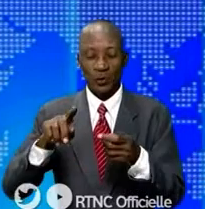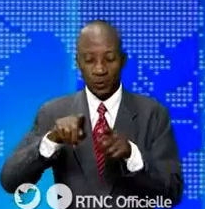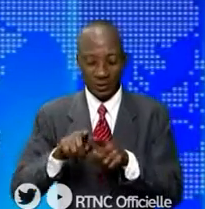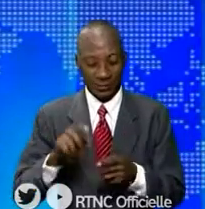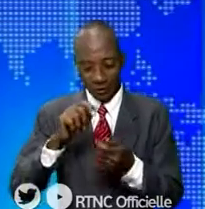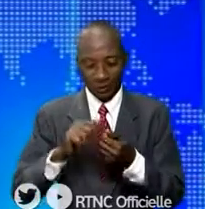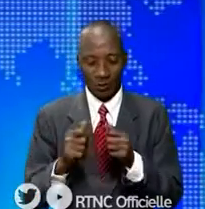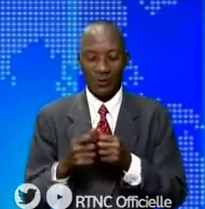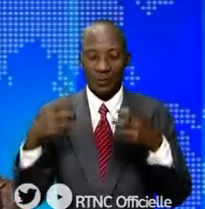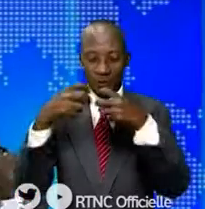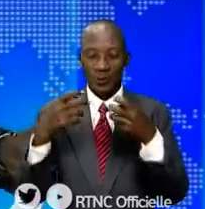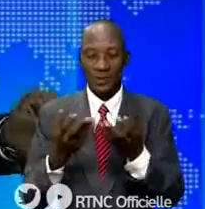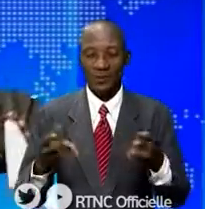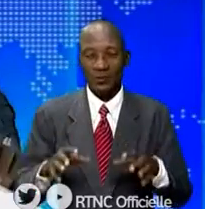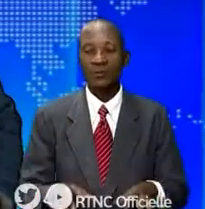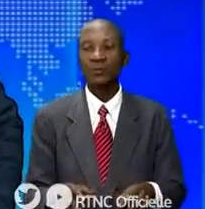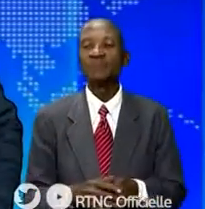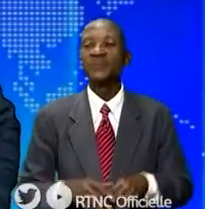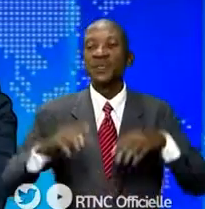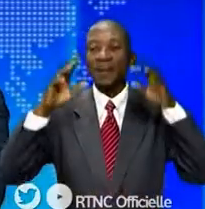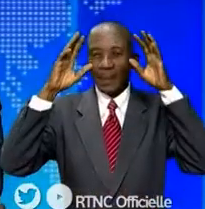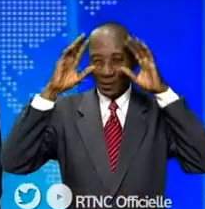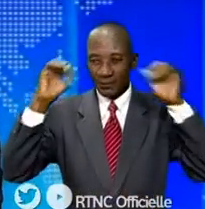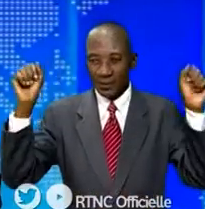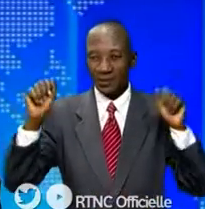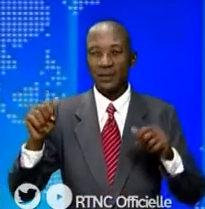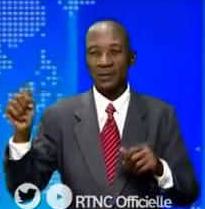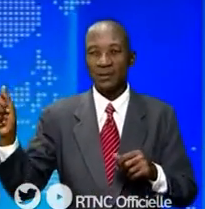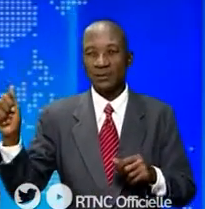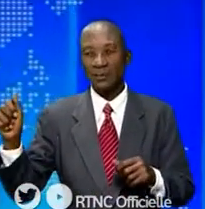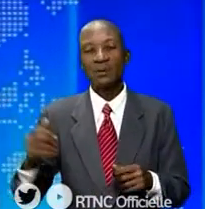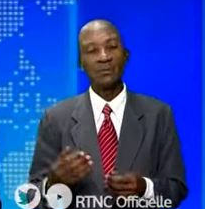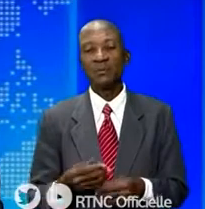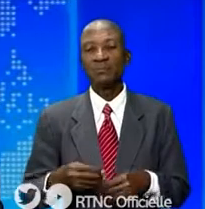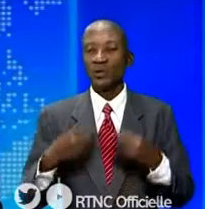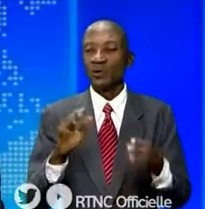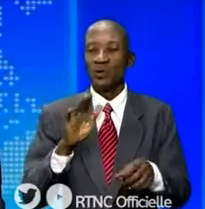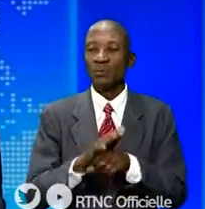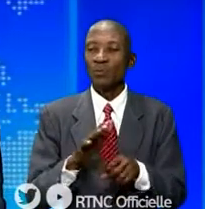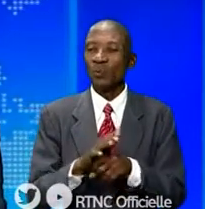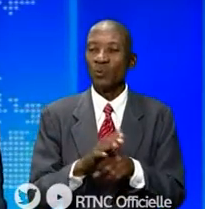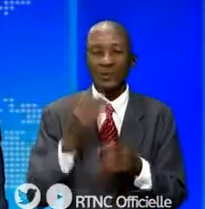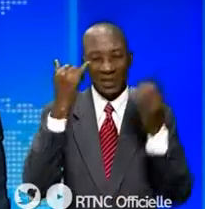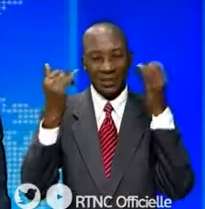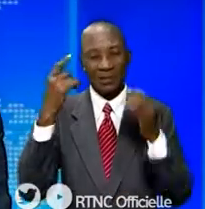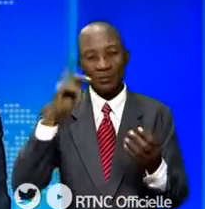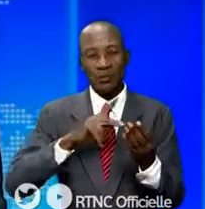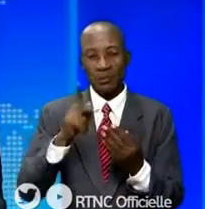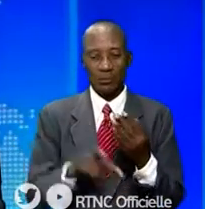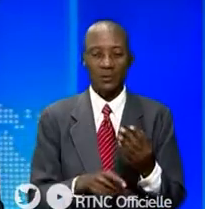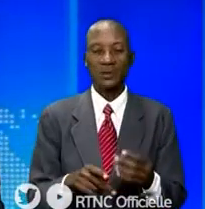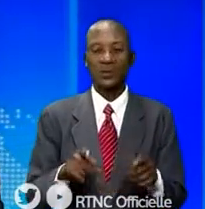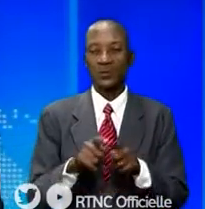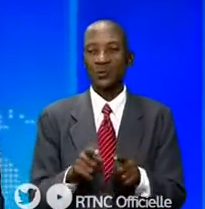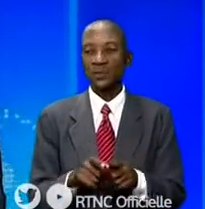Congo. Dans son speech, le chef de l'État a mis en exergue les opportunités de ce projet et a encouragé un dialogue approfondi et une